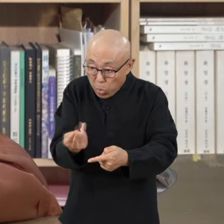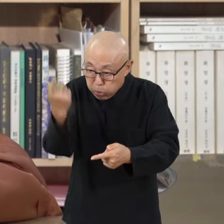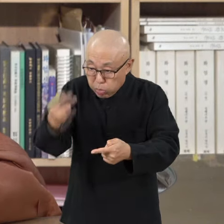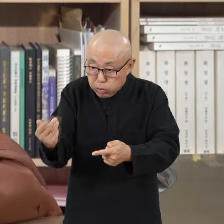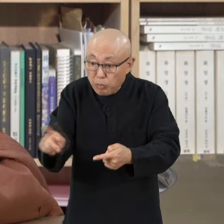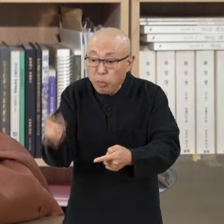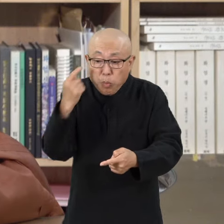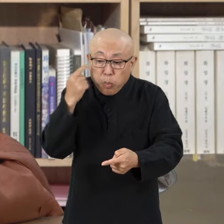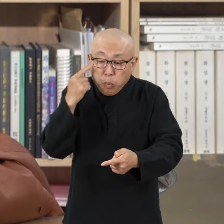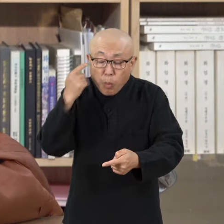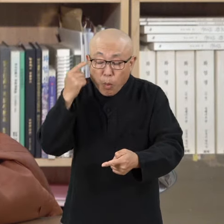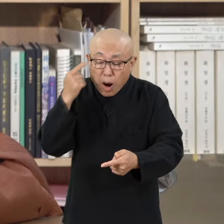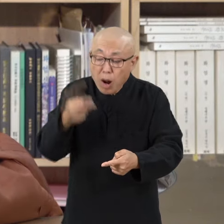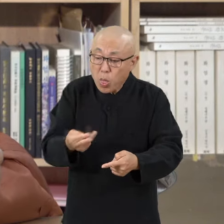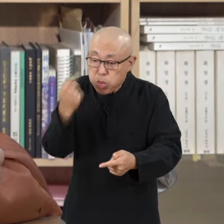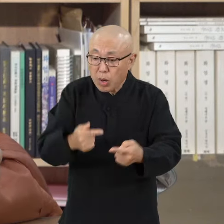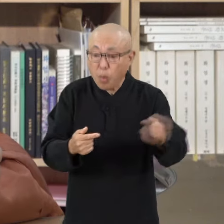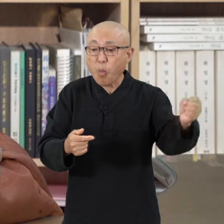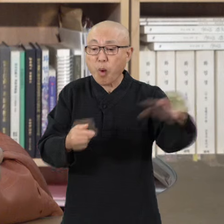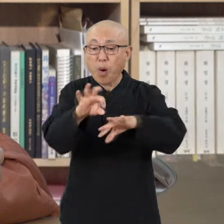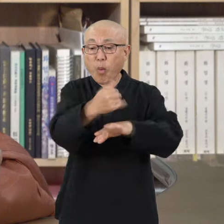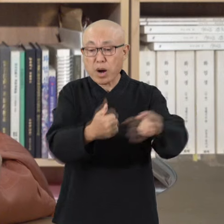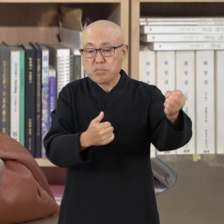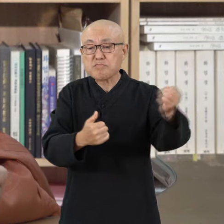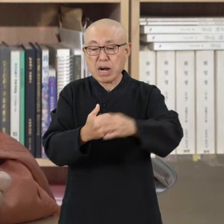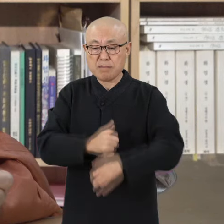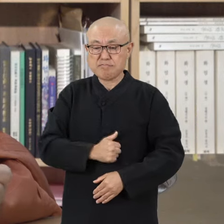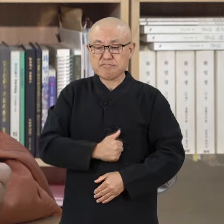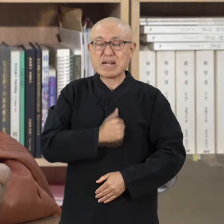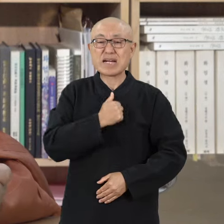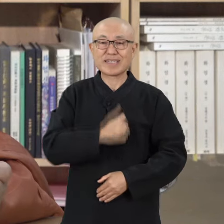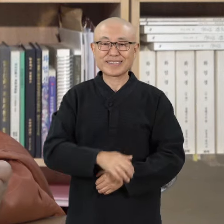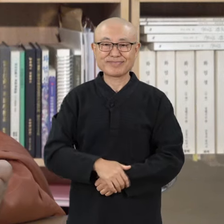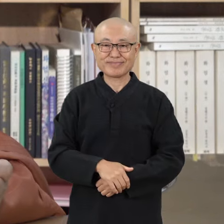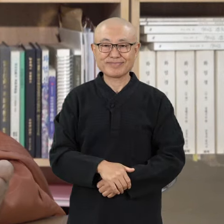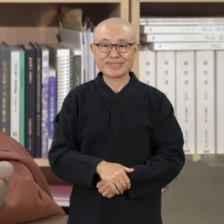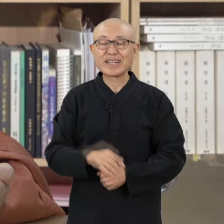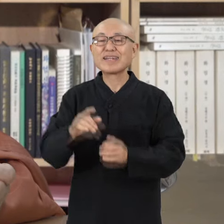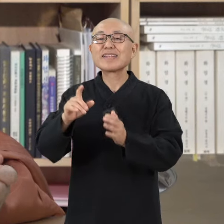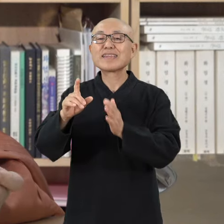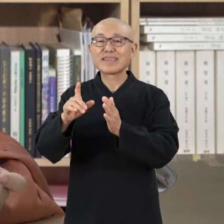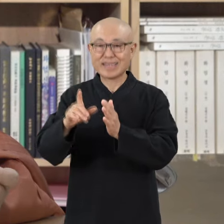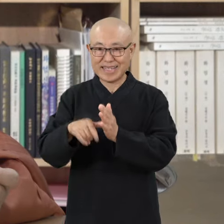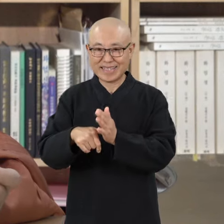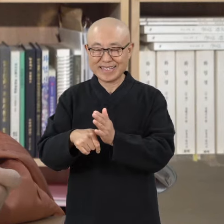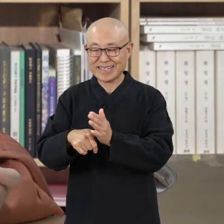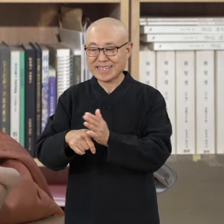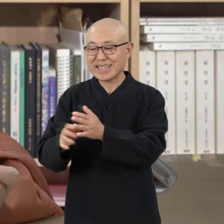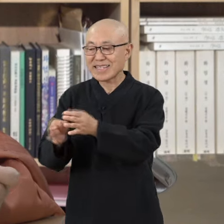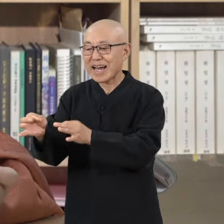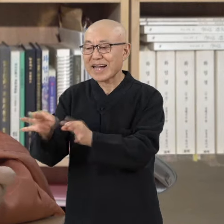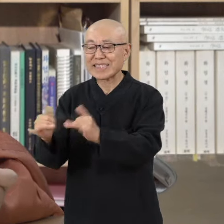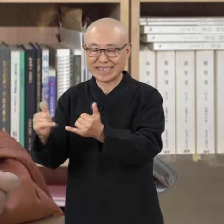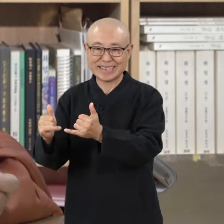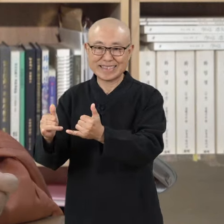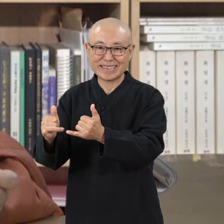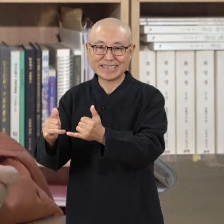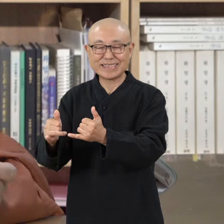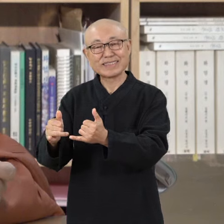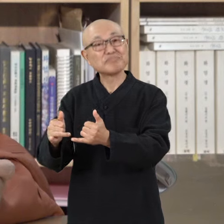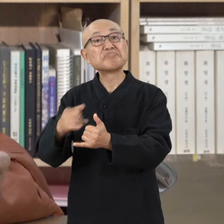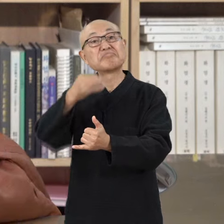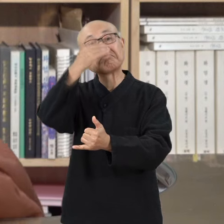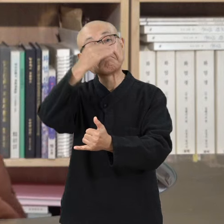없느냐 그래서 왕이 굉장히 화를 냅니다 그러니까 상인은 아주